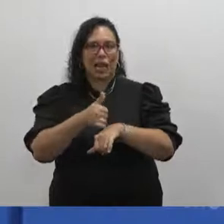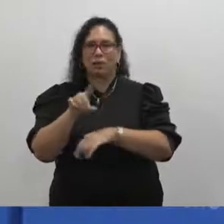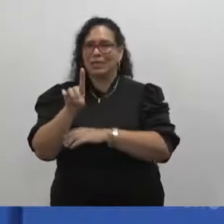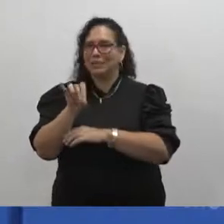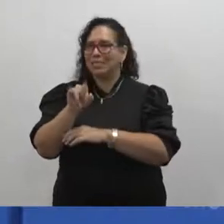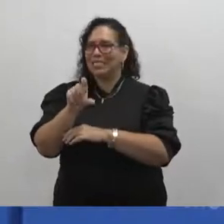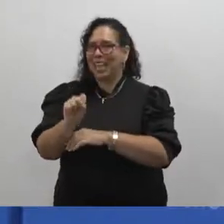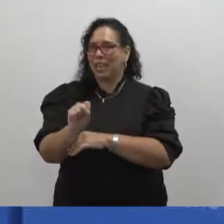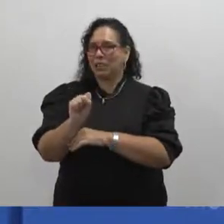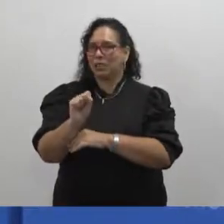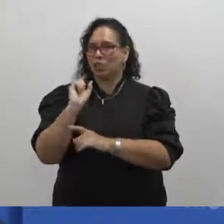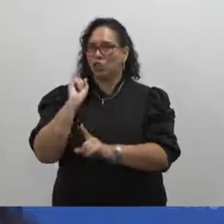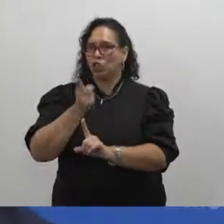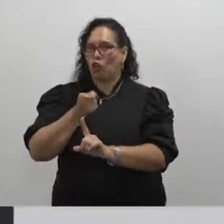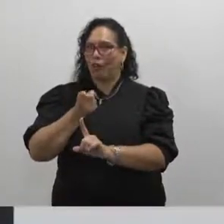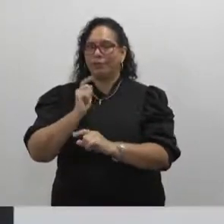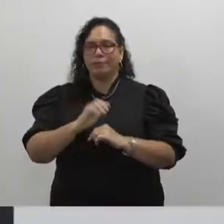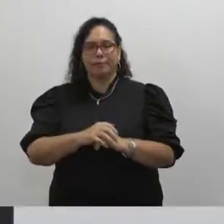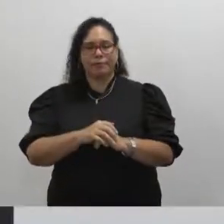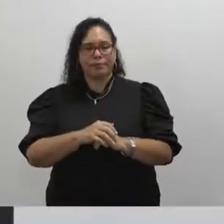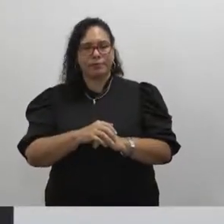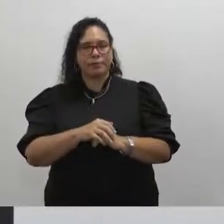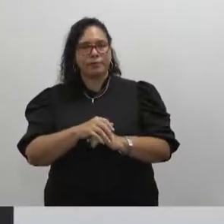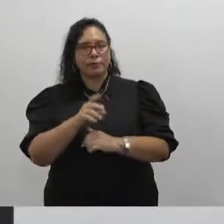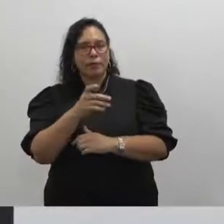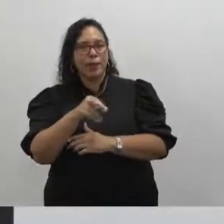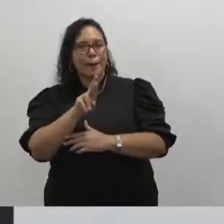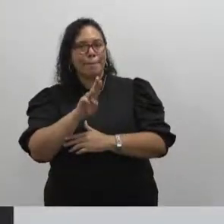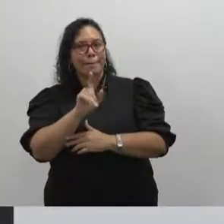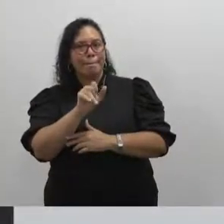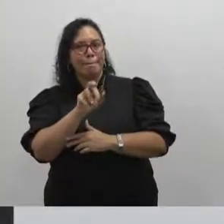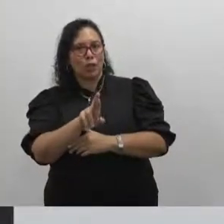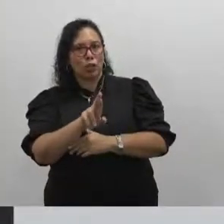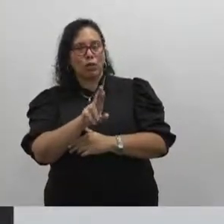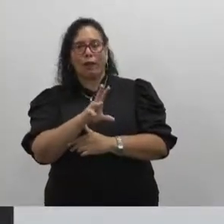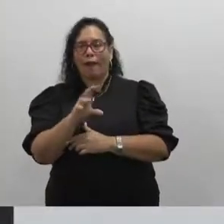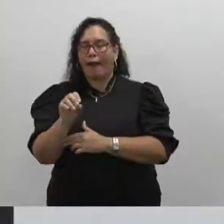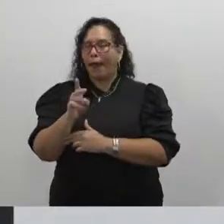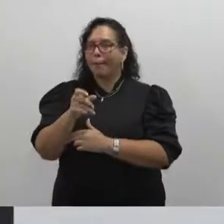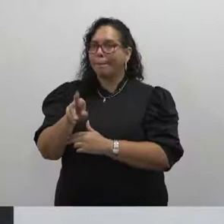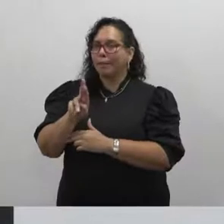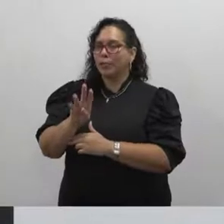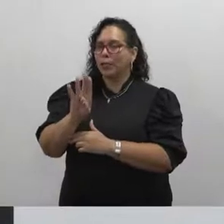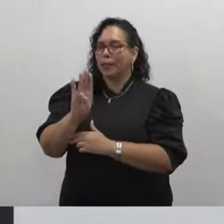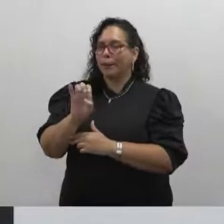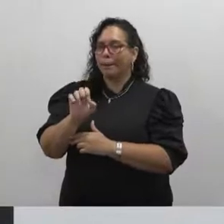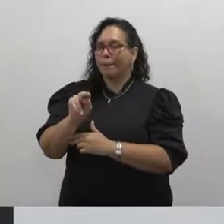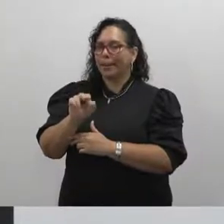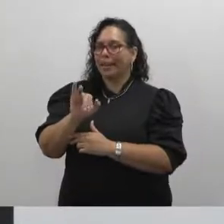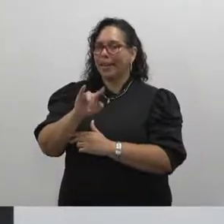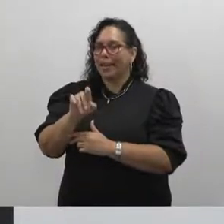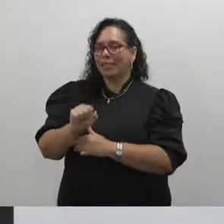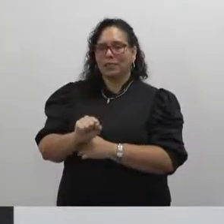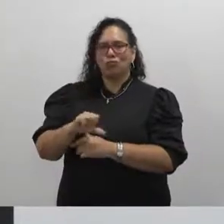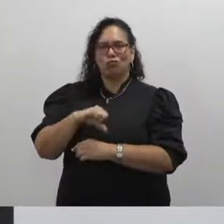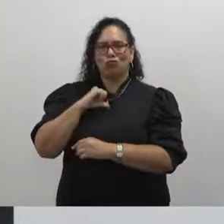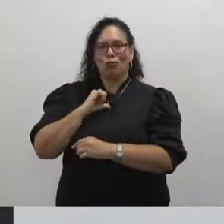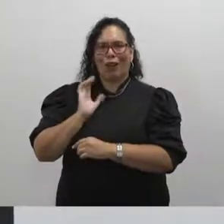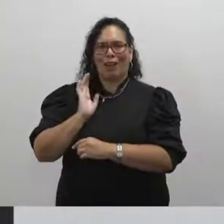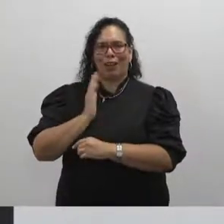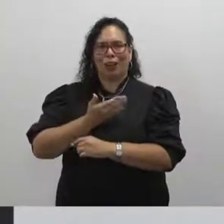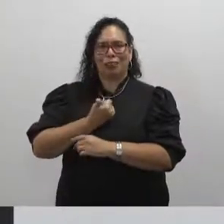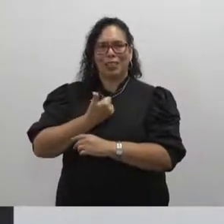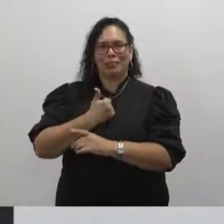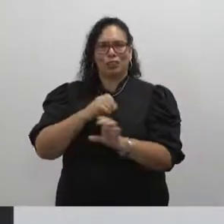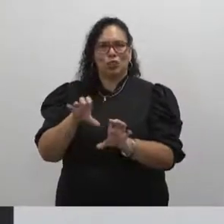đã thằng ngày khai trả lại môi trường luôn sầm đẹp cô đau đại dương ban lược là nâng đầm bay oi vinh nghi